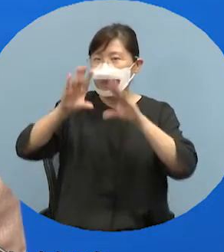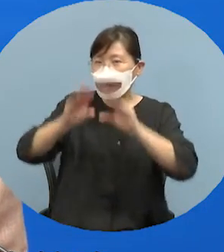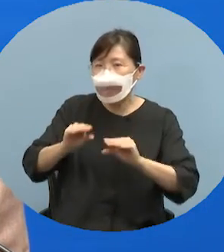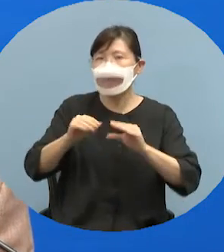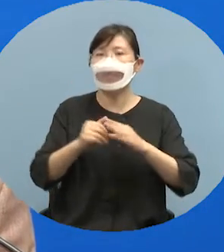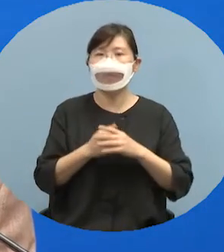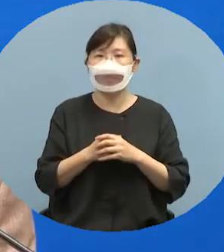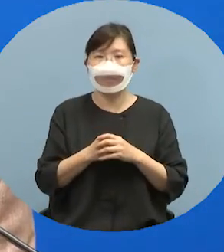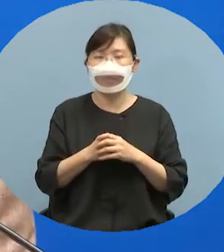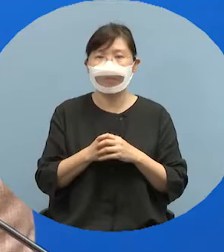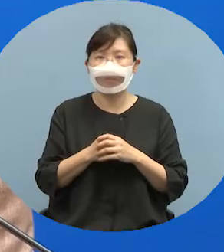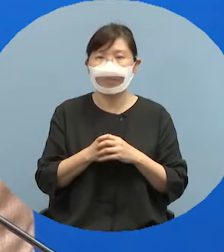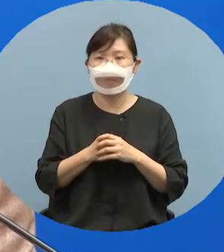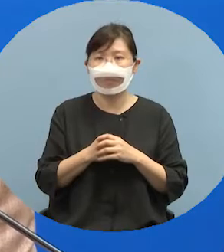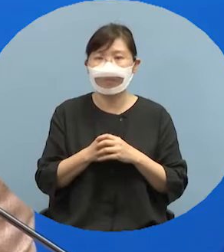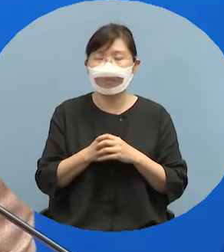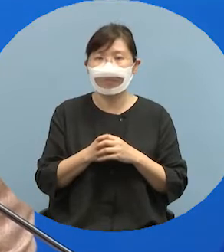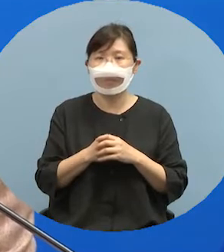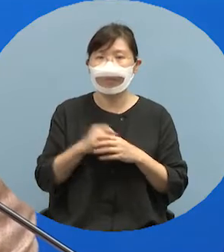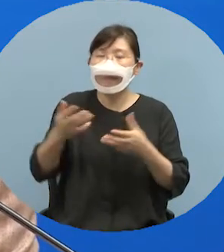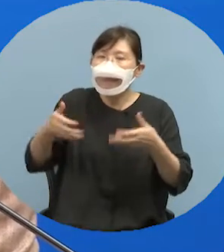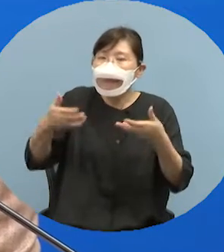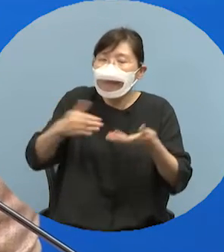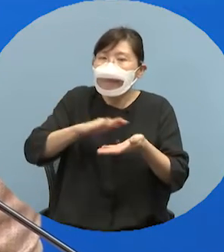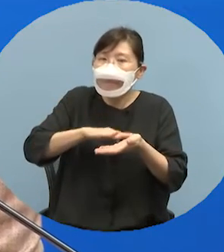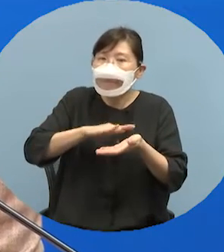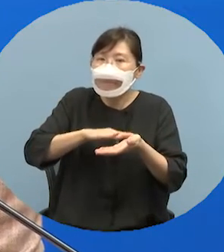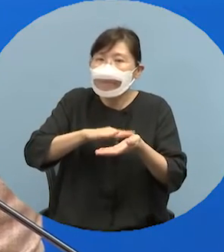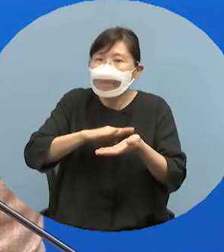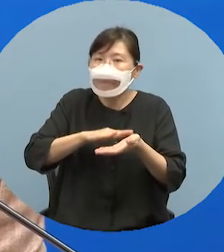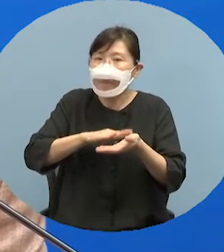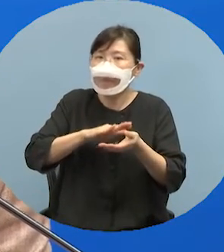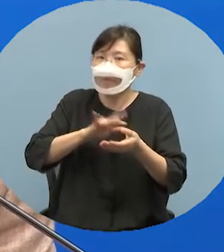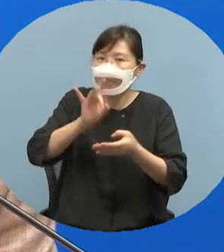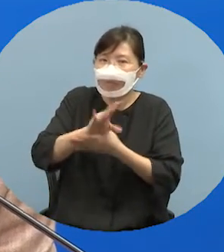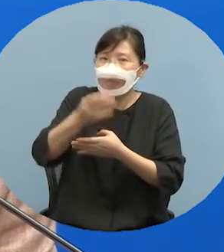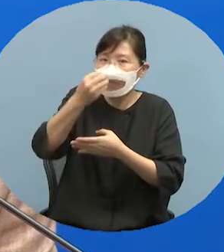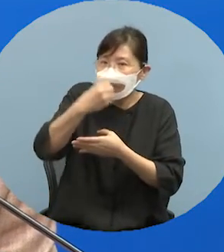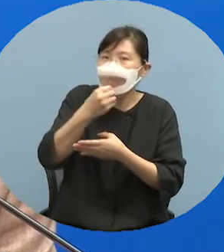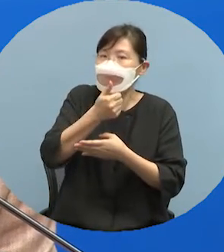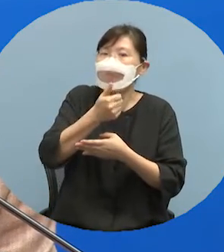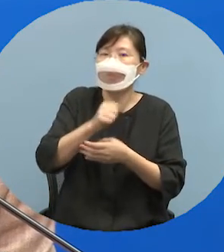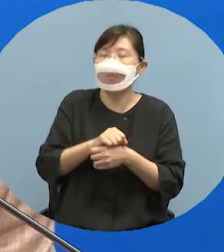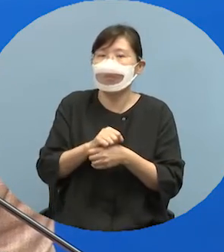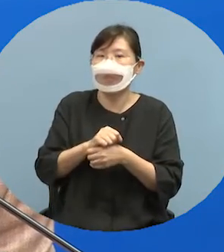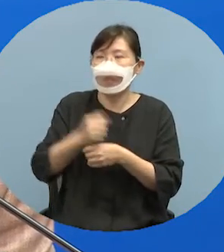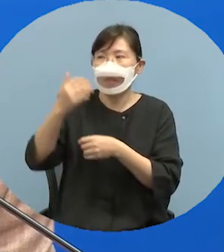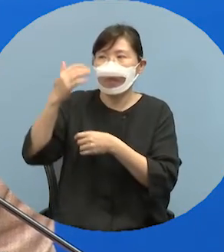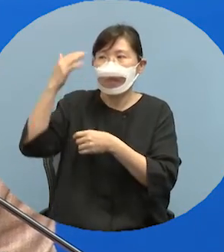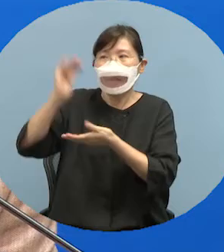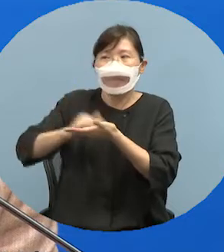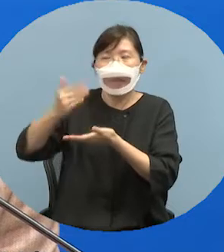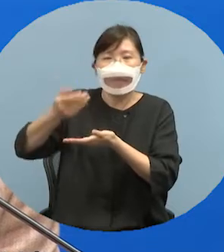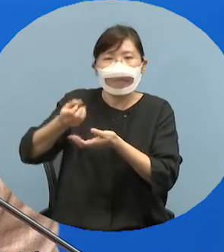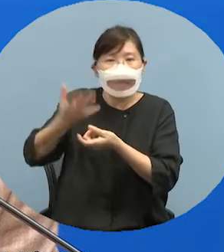殖，主要的用途就是在一些輕症是最是要早用，發病是最好是5天之